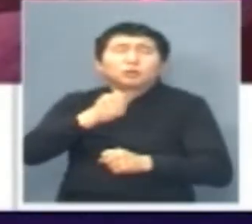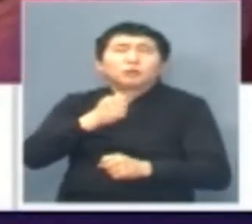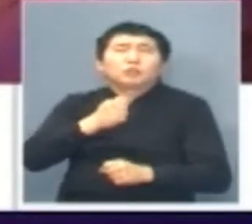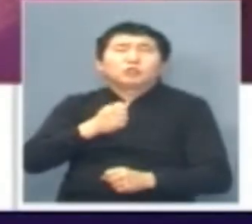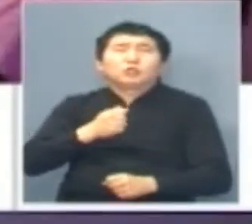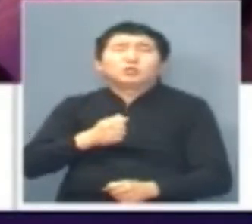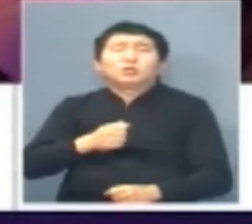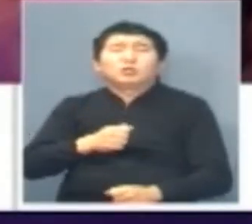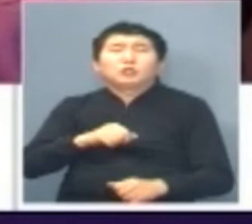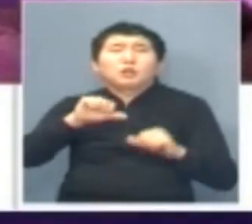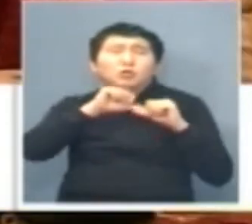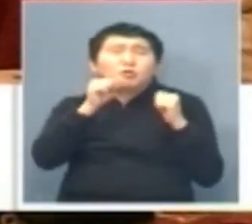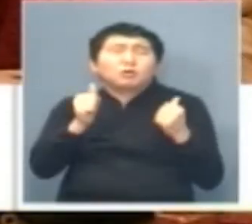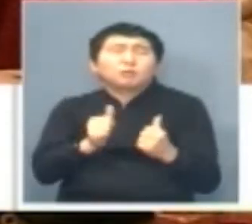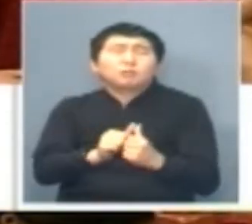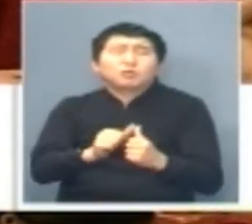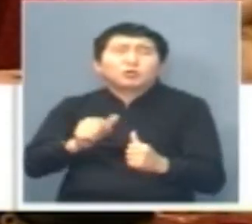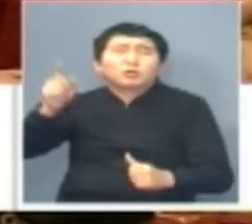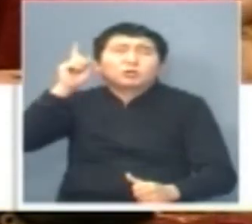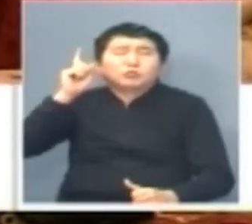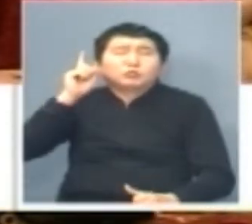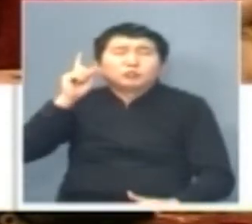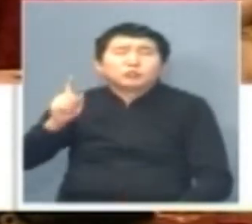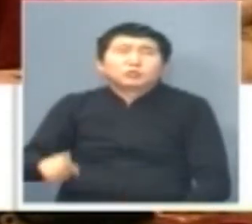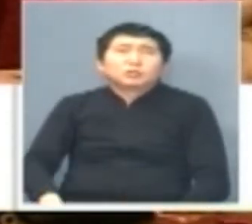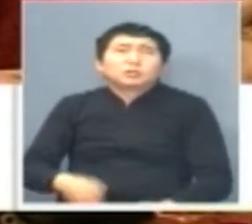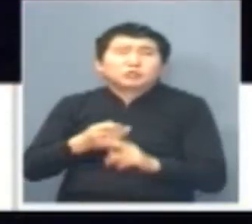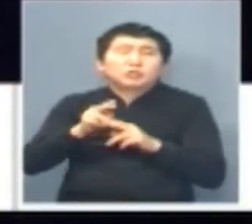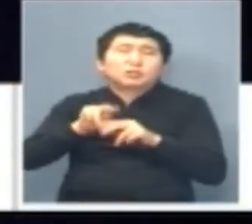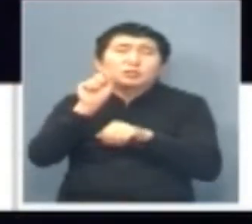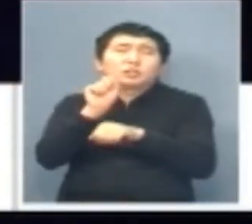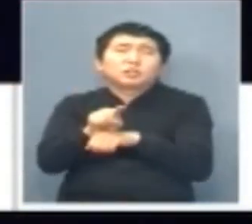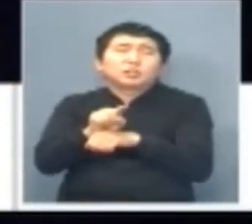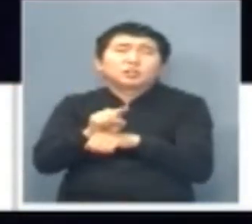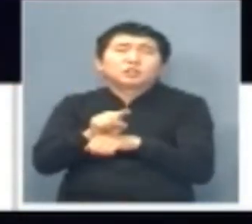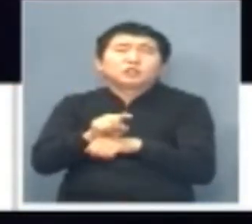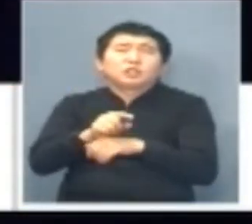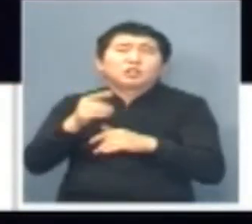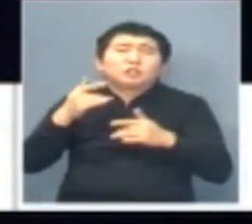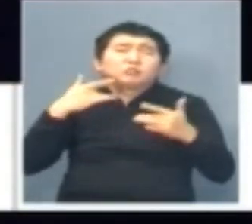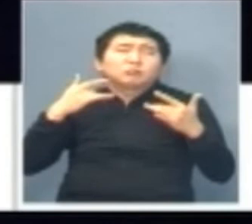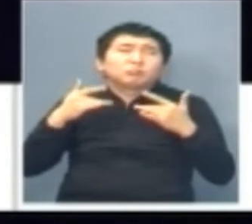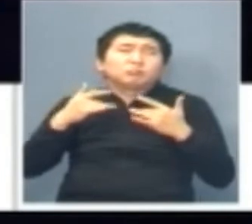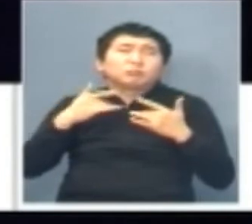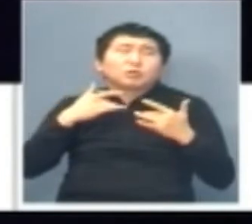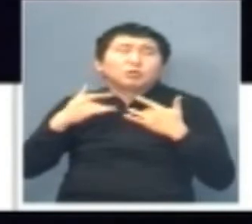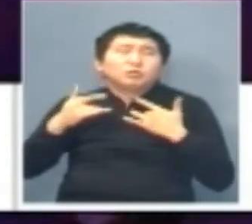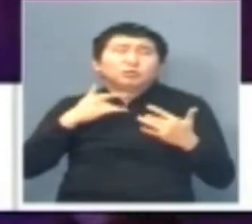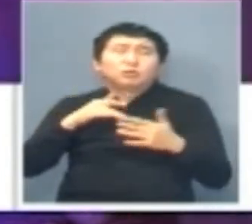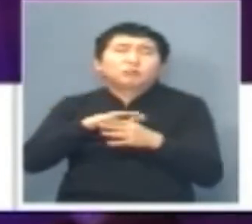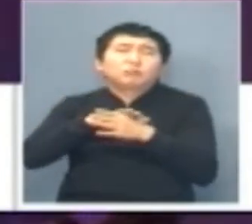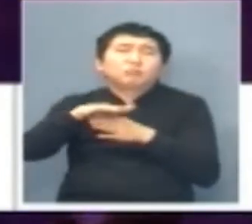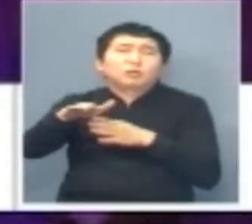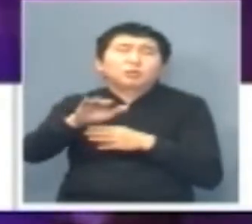феодального прошлого и с этой задачей актеры театра справились отлично зрители с восторгом отзывались об игре актеров спектакль